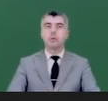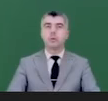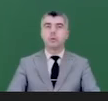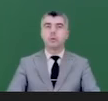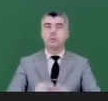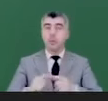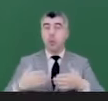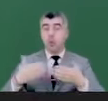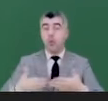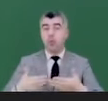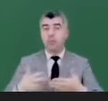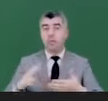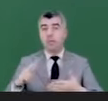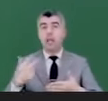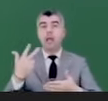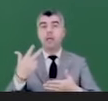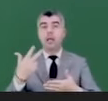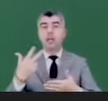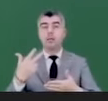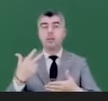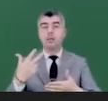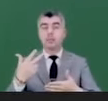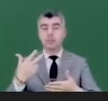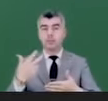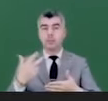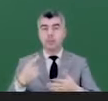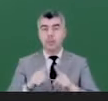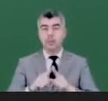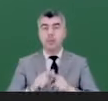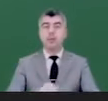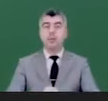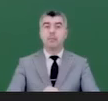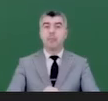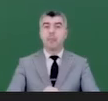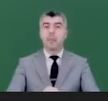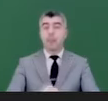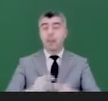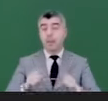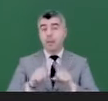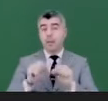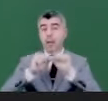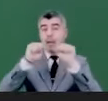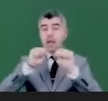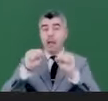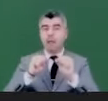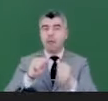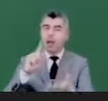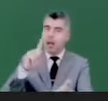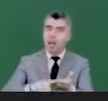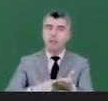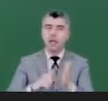فحنا اليوم في الولايات الثالثه والاضراب من كنقول قانون الاضراب را الاضراب هو حق